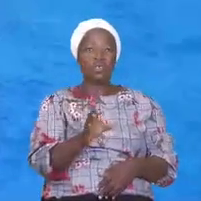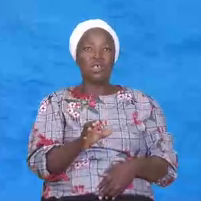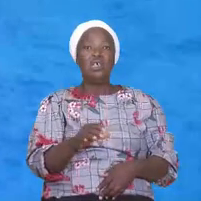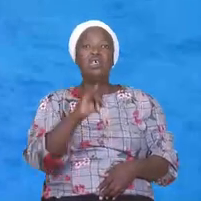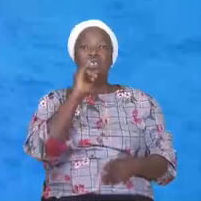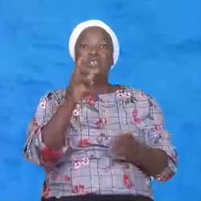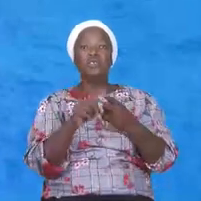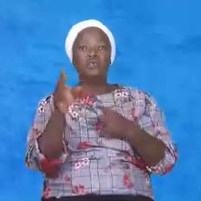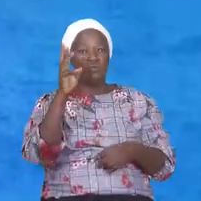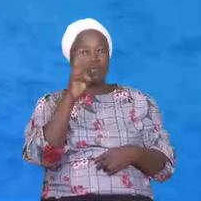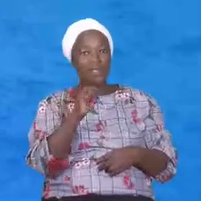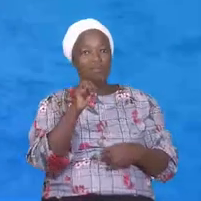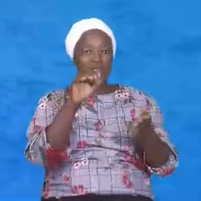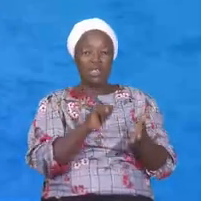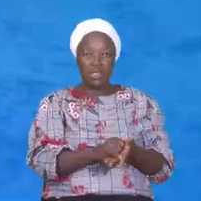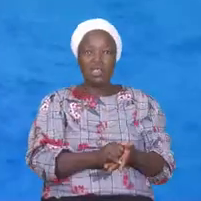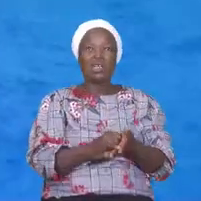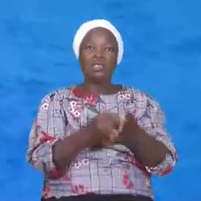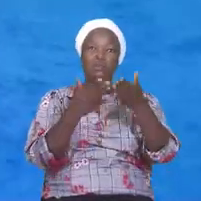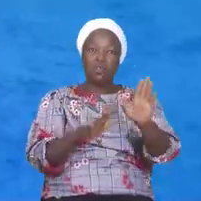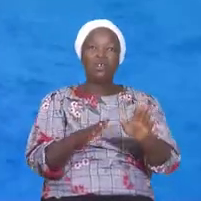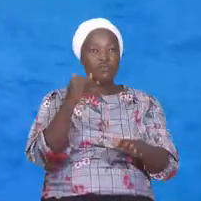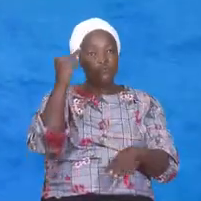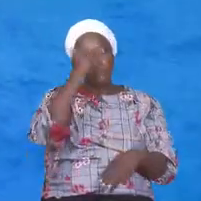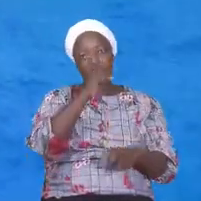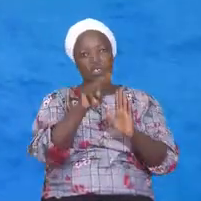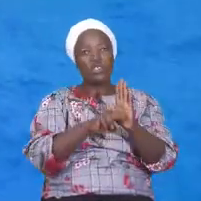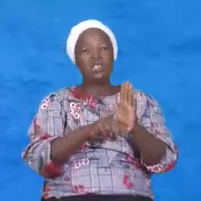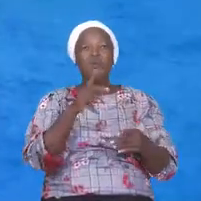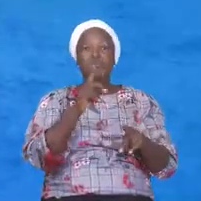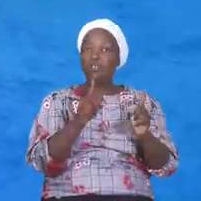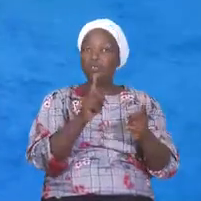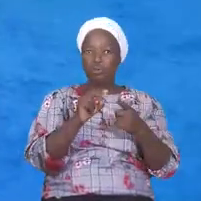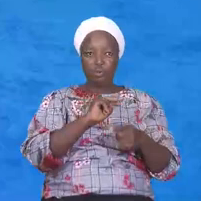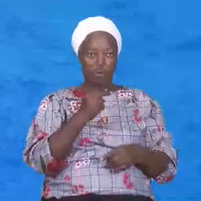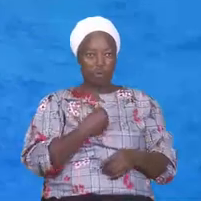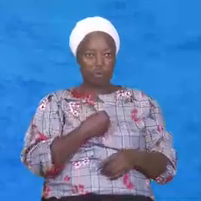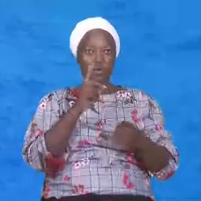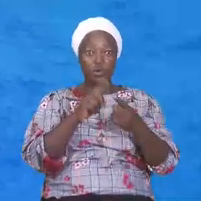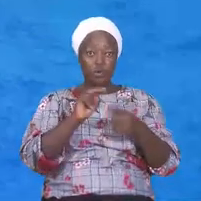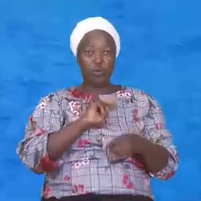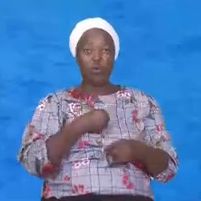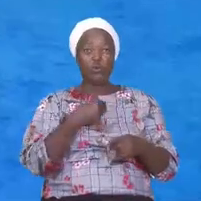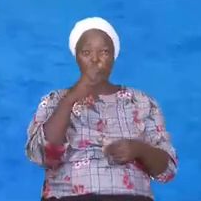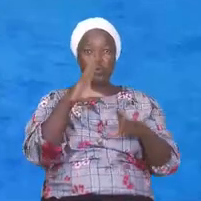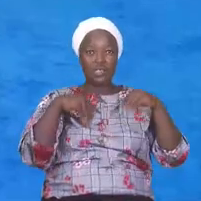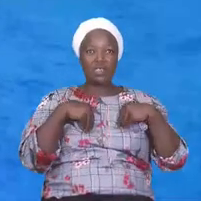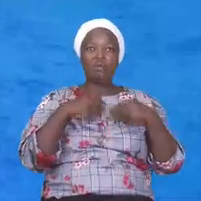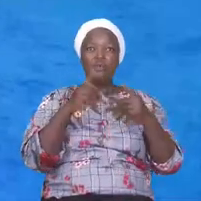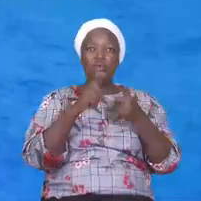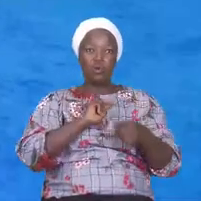jusqu'à périr. La prédication de la croix, c'est pour eux, c'est une folie pour ceux qui périssent.